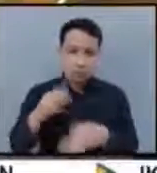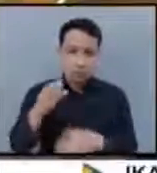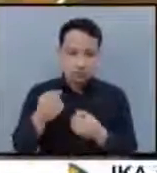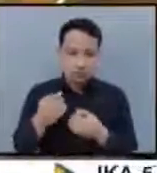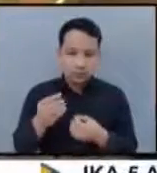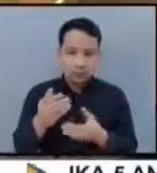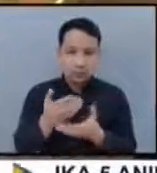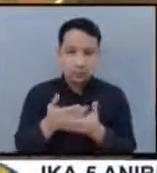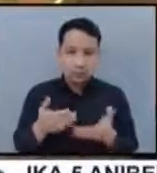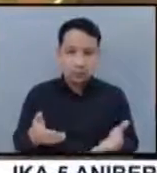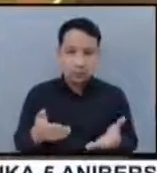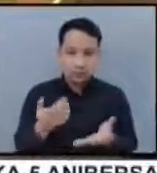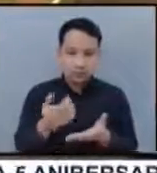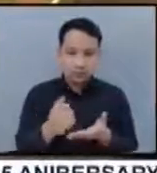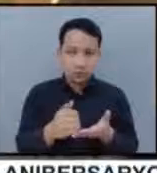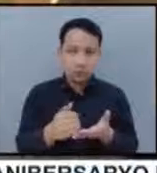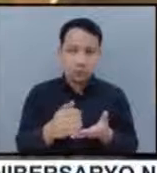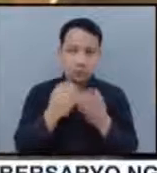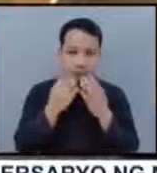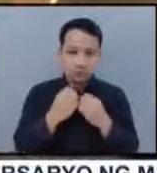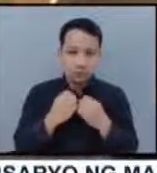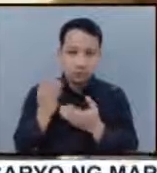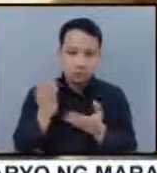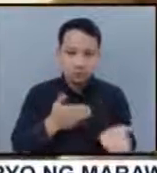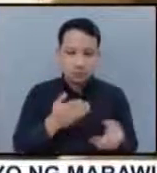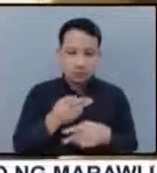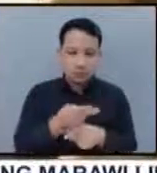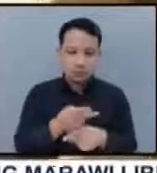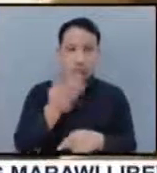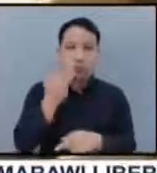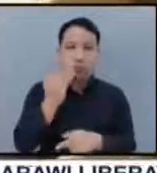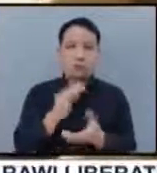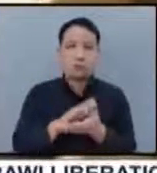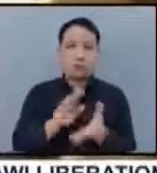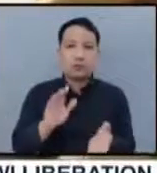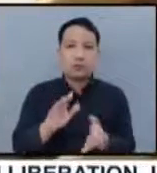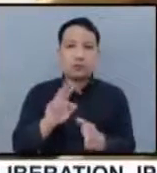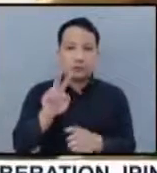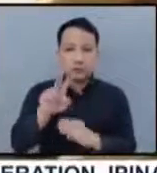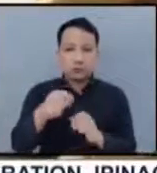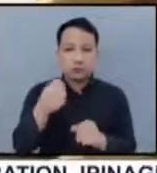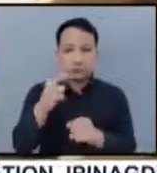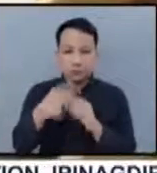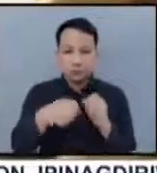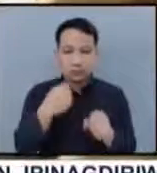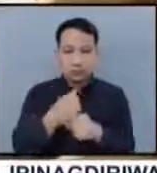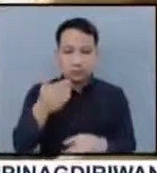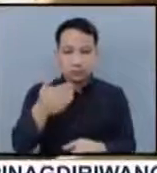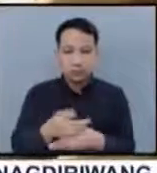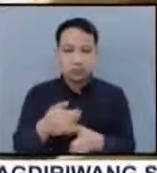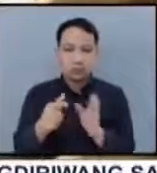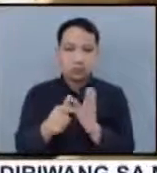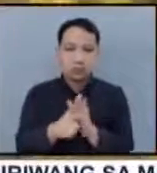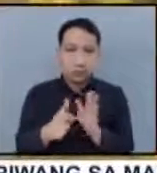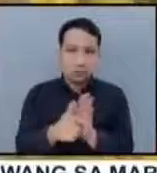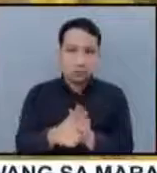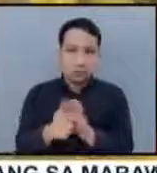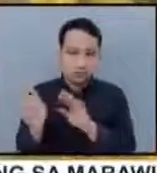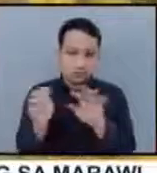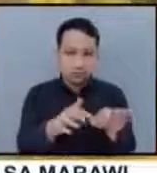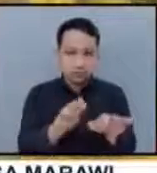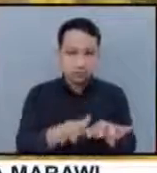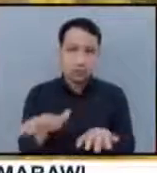materials, tumumal din ang produksyon bunsod ng halos 2 taon na pagbabawal sa pagpunta sa ilang